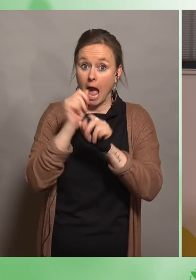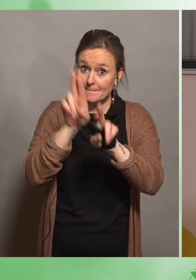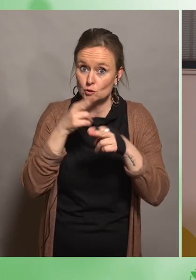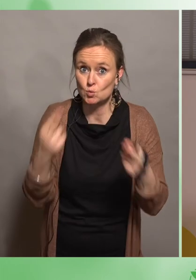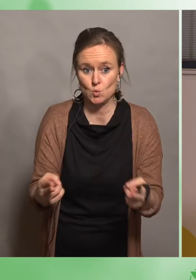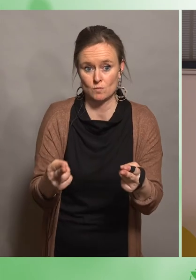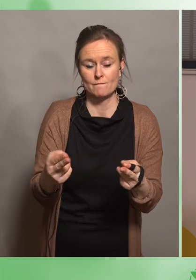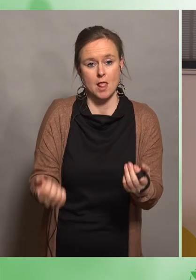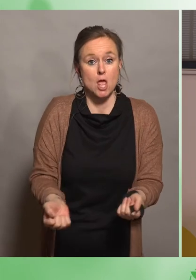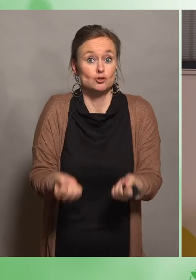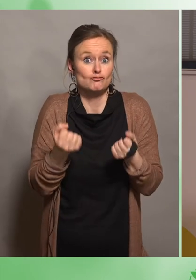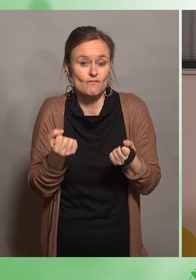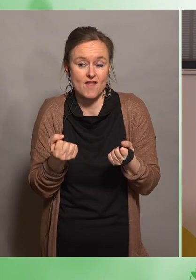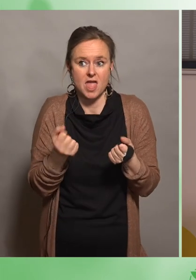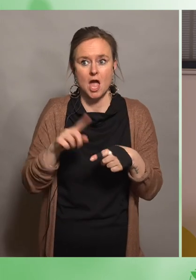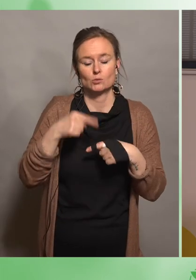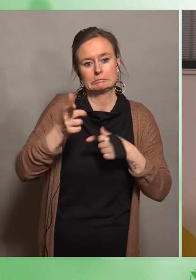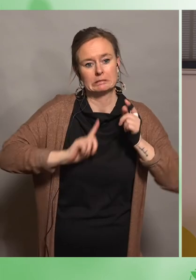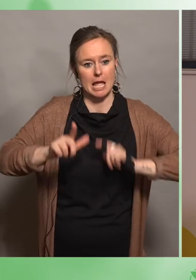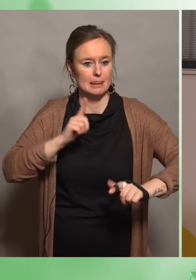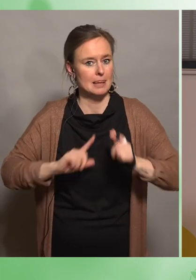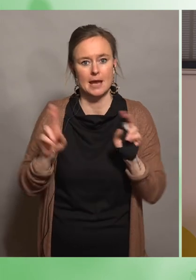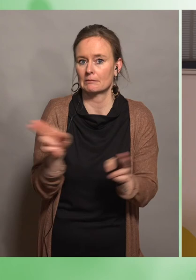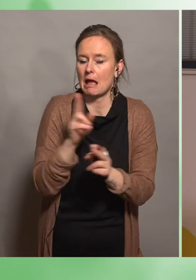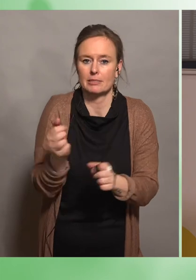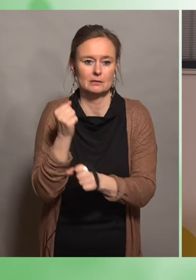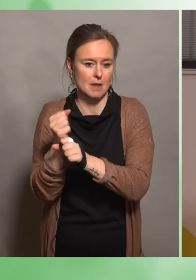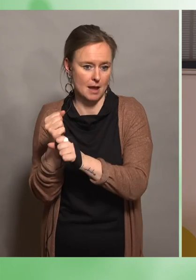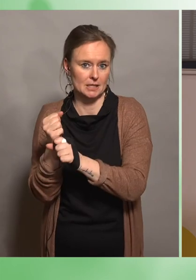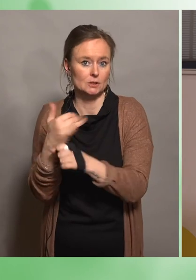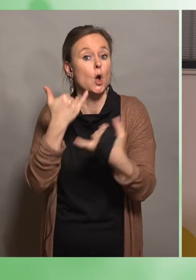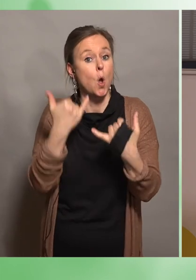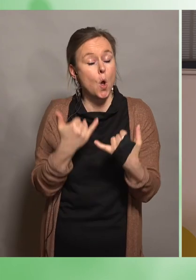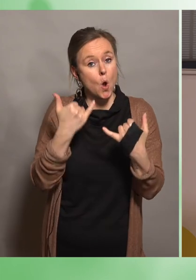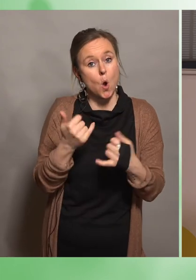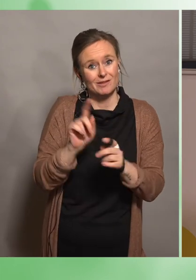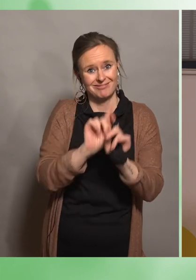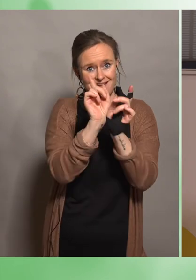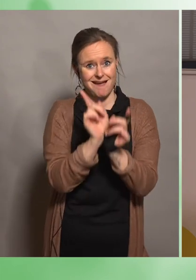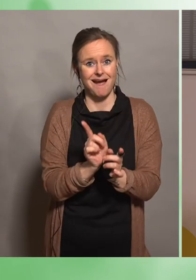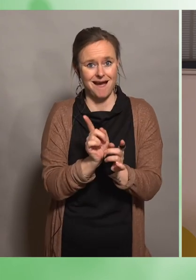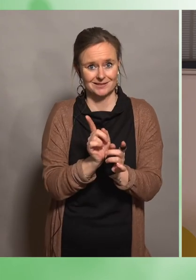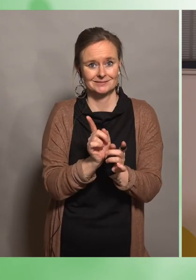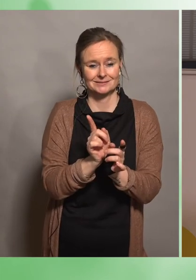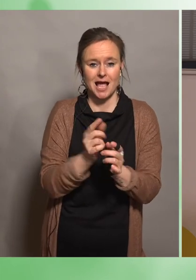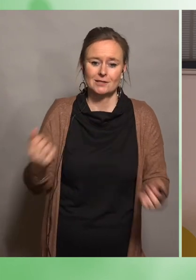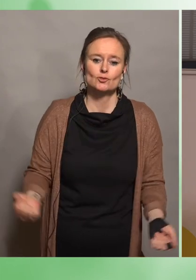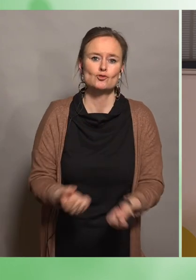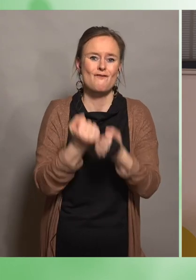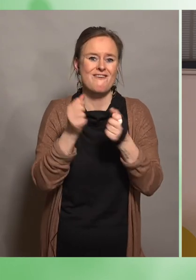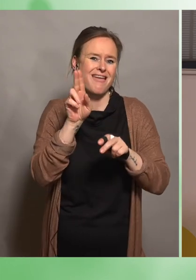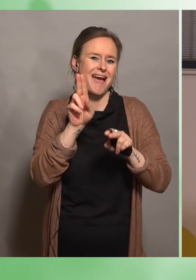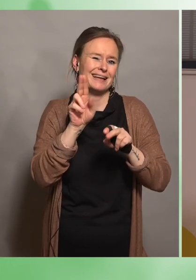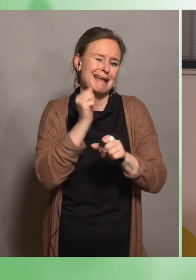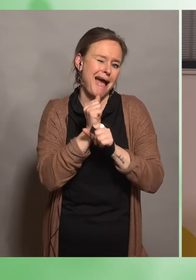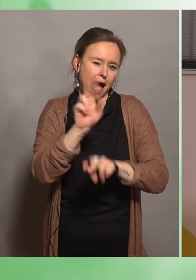dem Erwerbsleben gegangen sind. Das ist heute mittlerweile ziemlich anders. Die Zahl der schweren Arbeitsunfälle ist